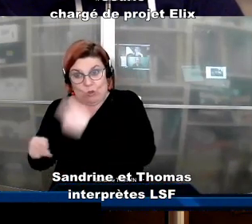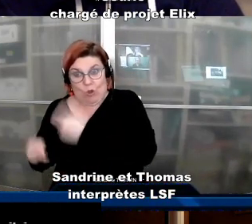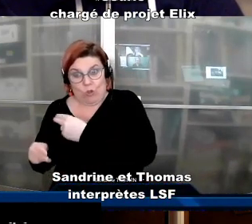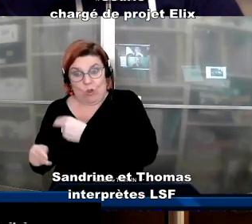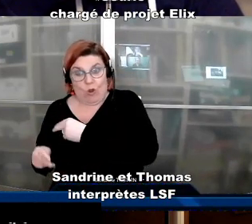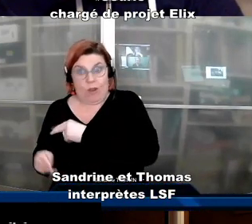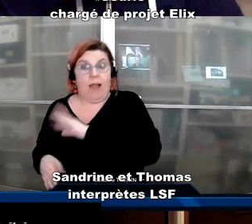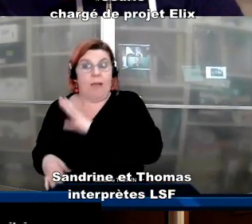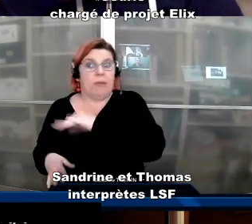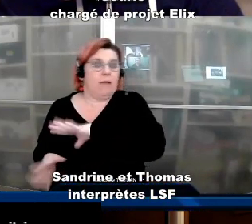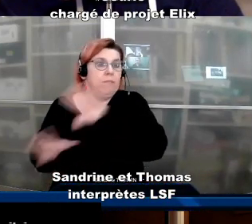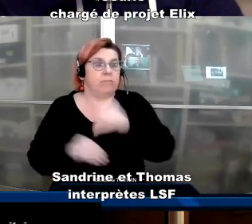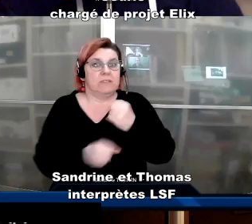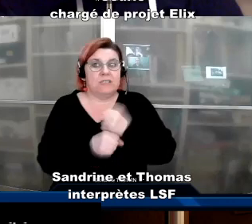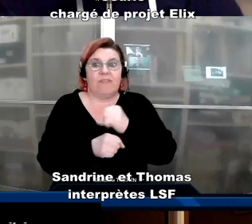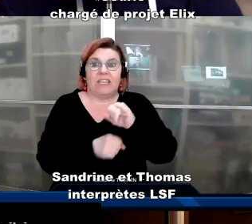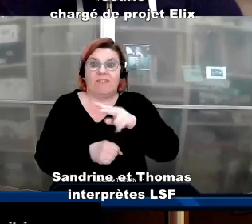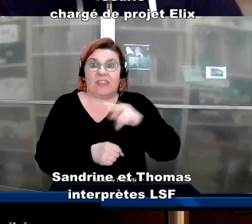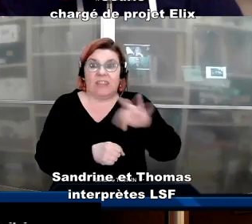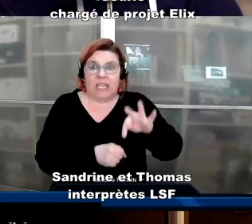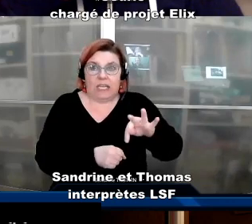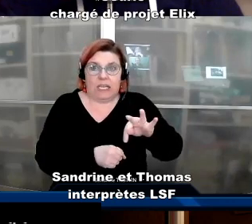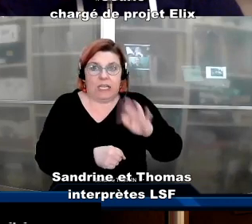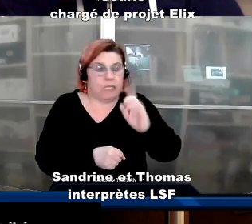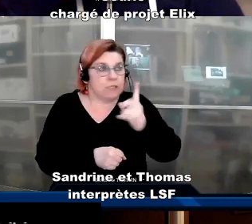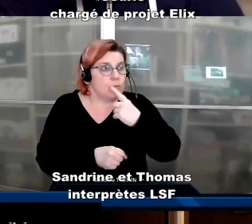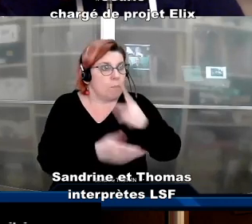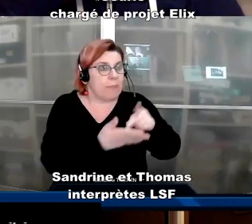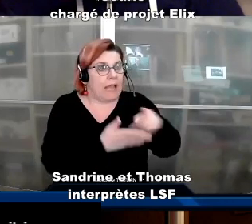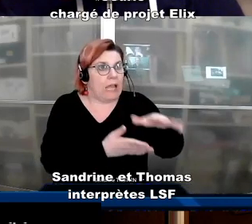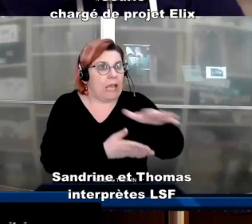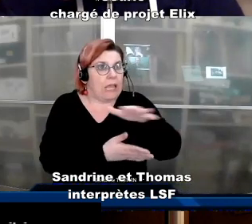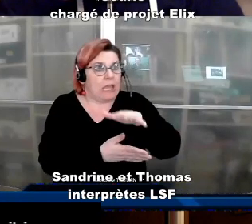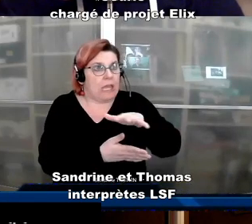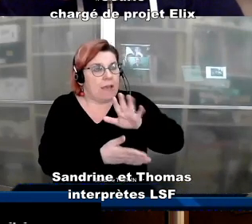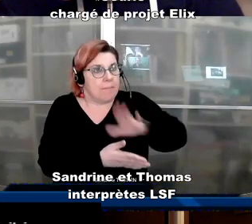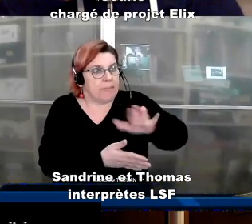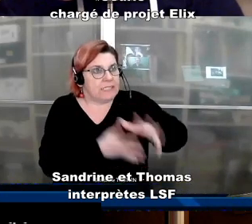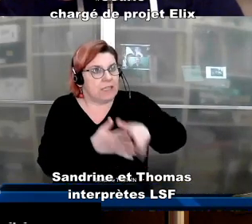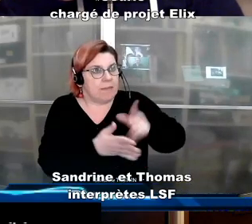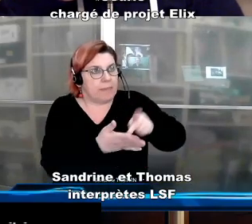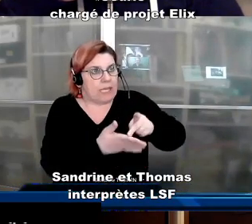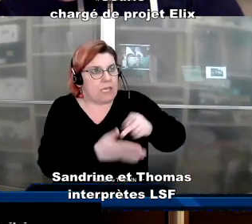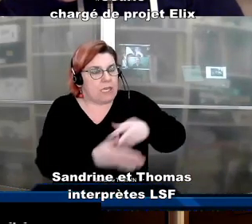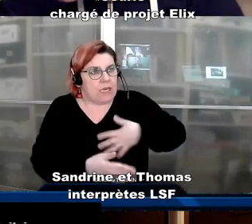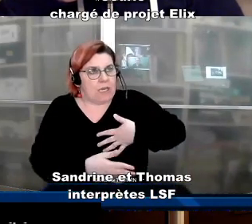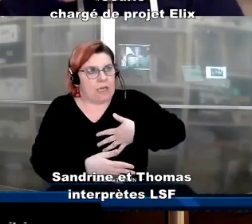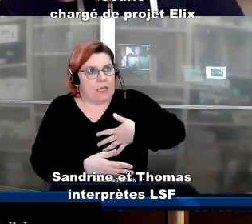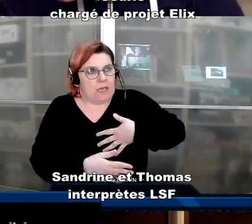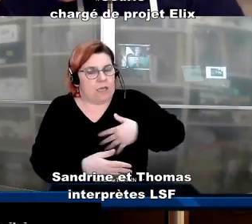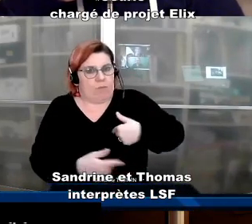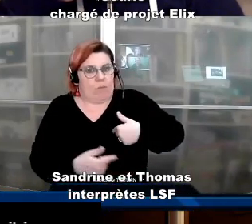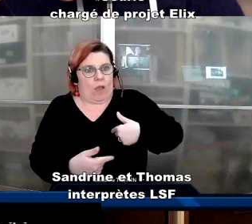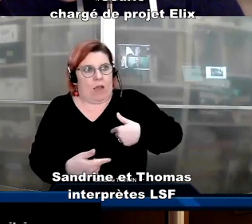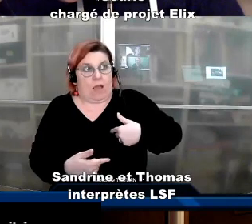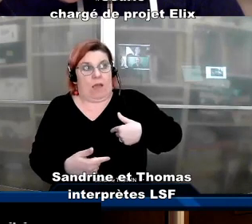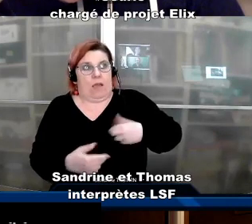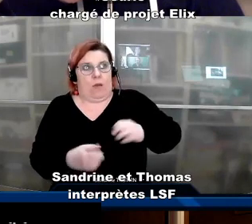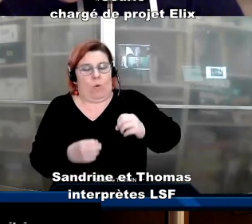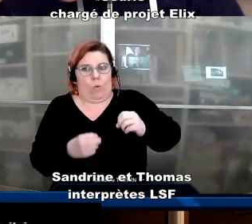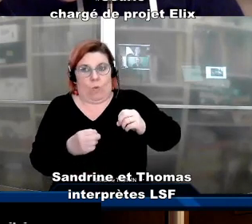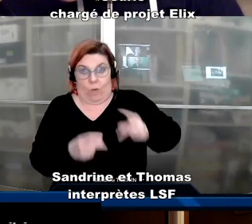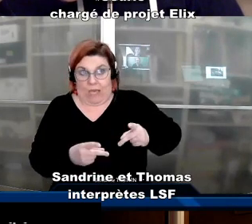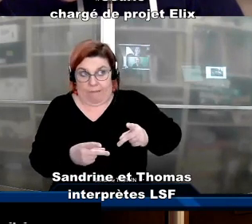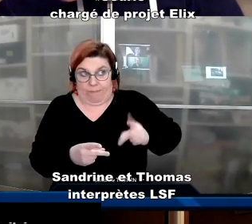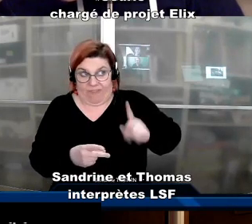Je me suis retrouvée avec des sourds qui parlaient de Paris et qui parlaient la langue des signes plutôt parisienne. Et là, j'ai fait « Ah !» Ok, il faut que je